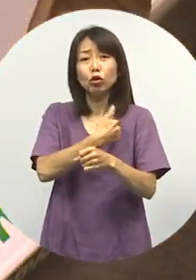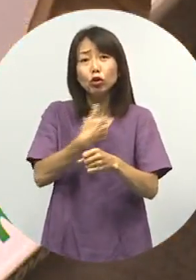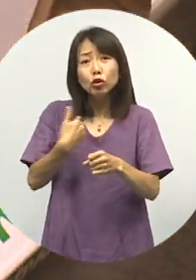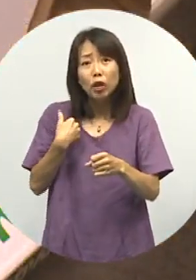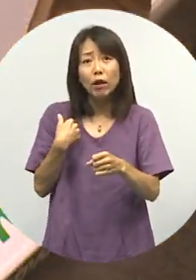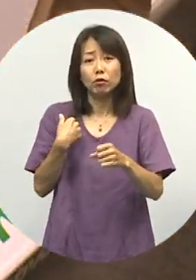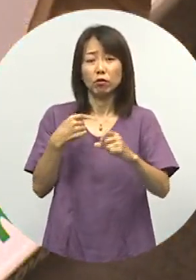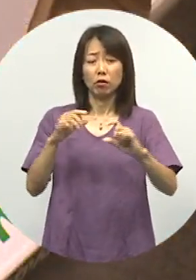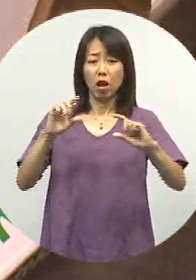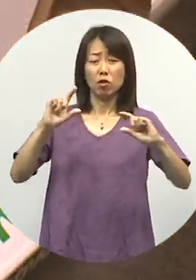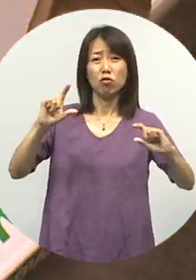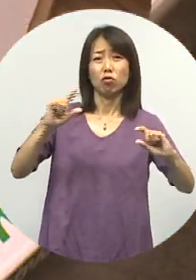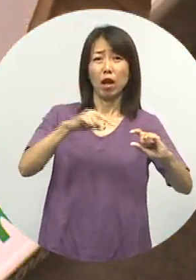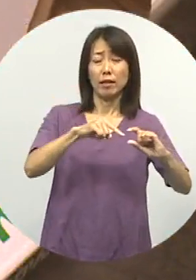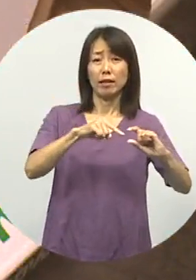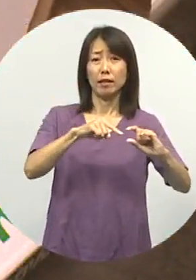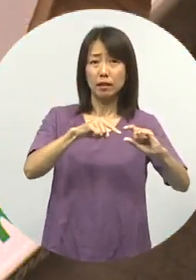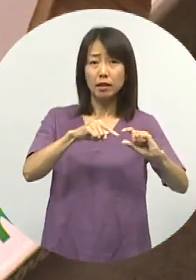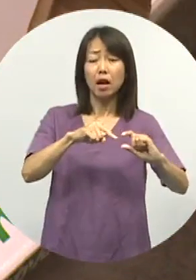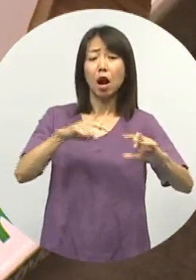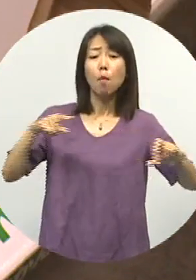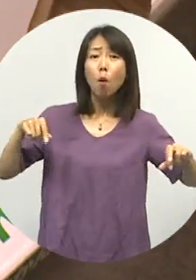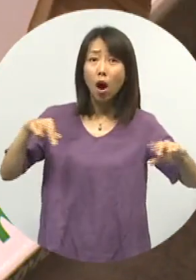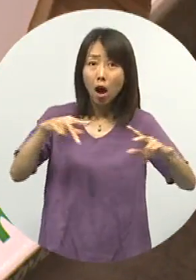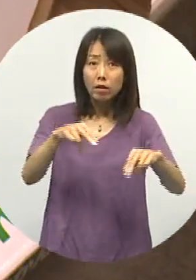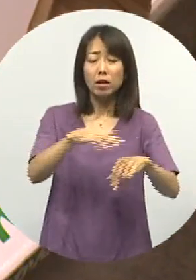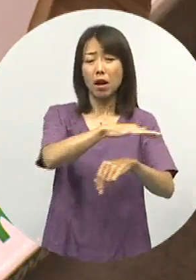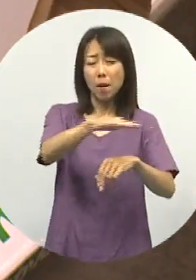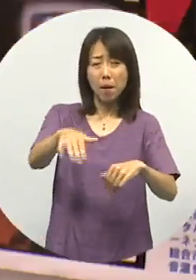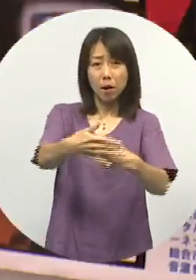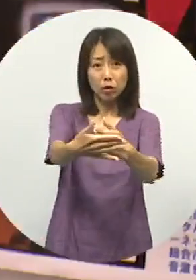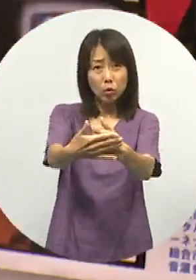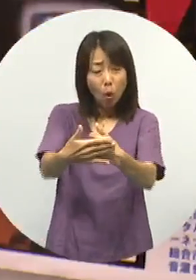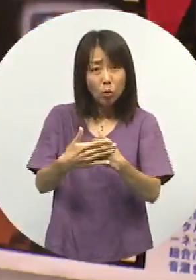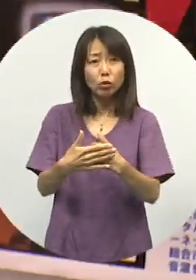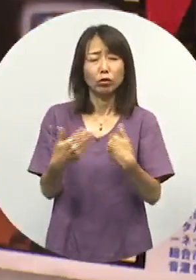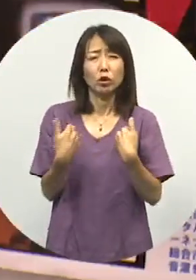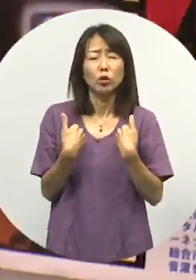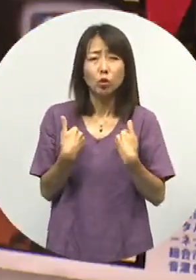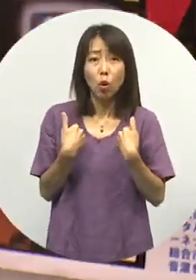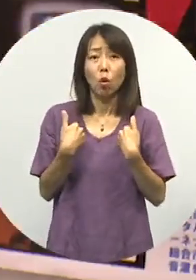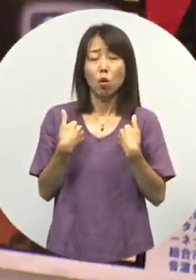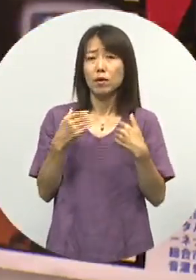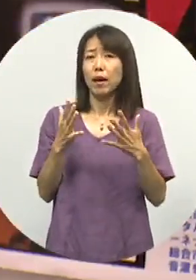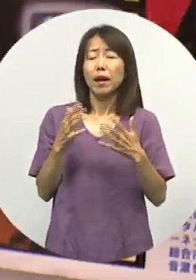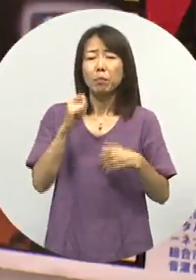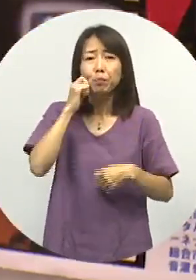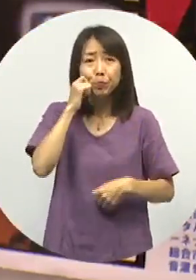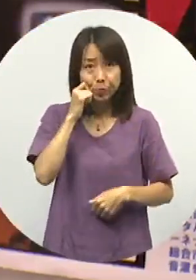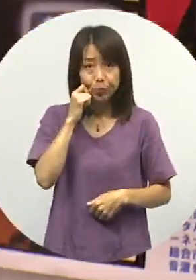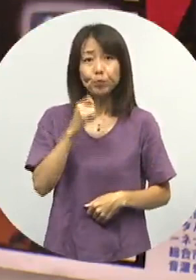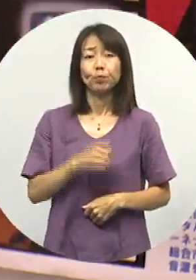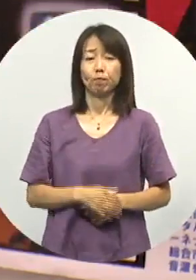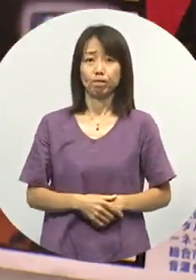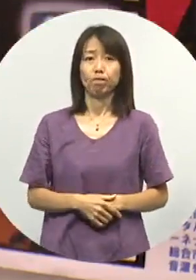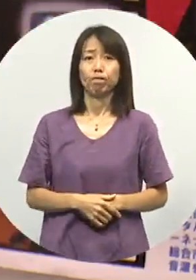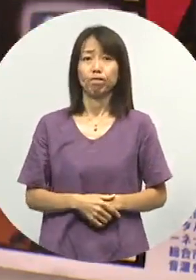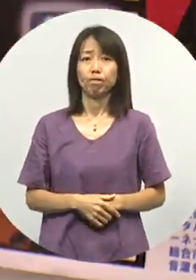皆様のご協力なしには本当に点字図書館は成り立たないと思います